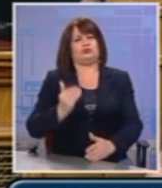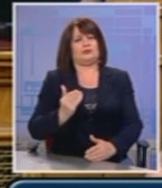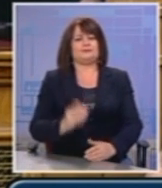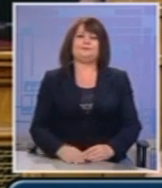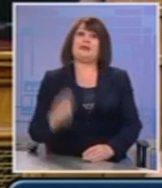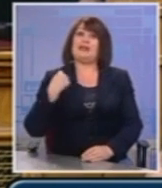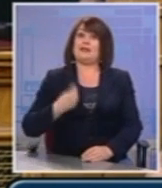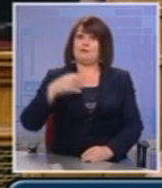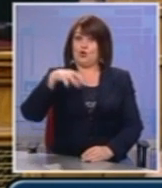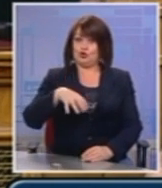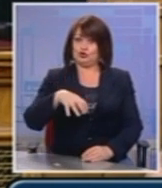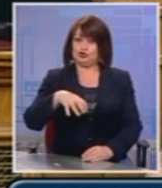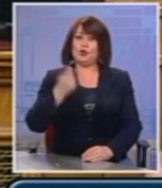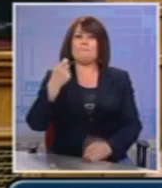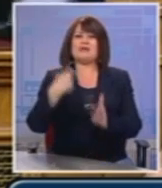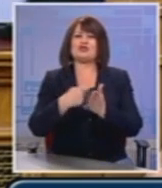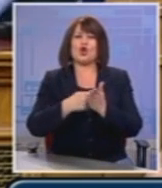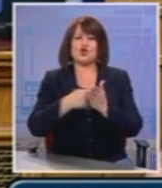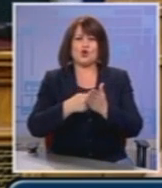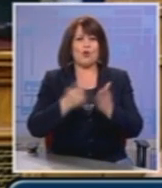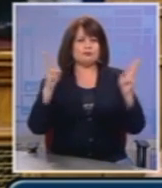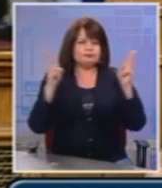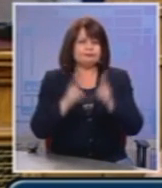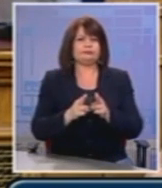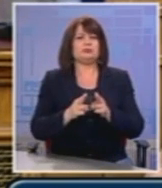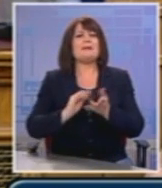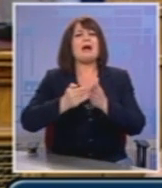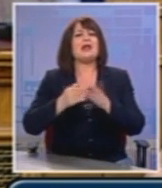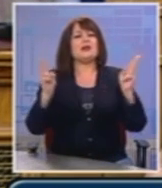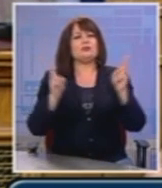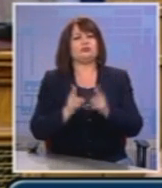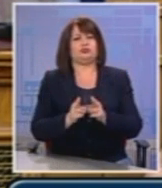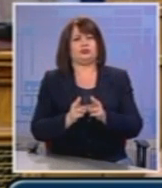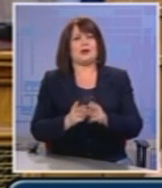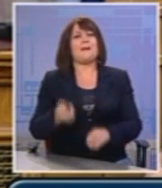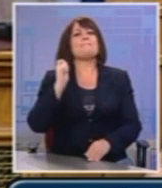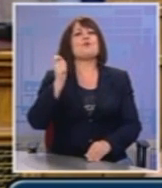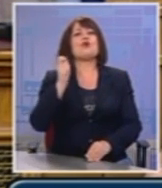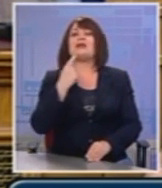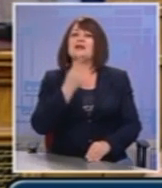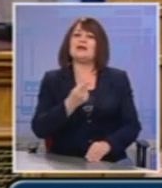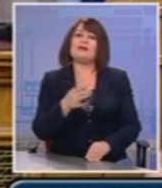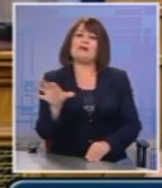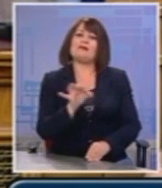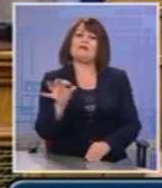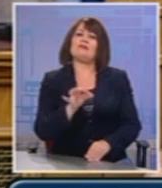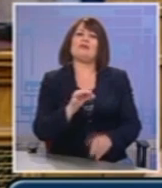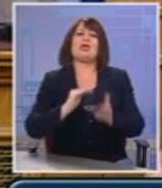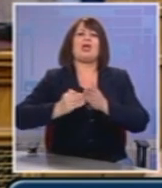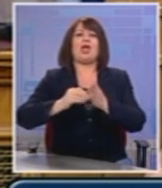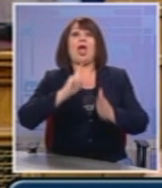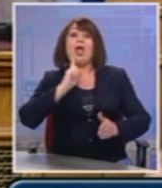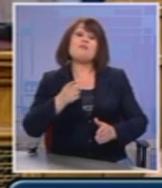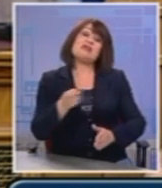δημόσιο τομέα συμπίεσαν το μισθολογικό κόστος και τον αριθμό των υπαλλήλων η πολιτική επιστράτευση εργαζόμενων η επίταξη